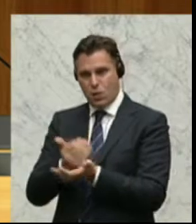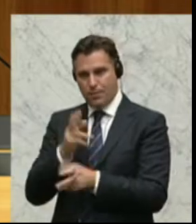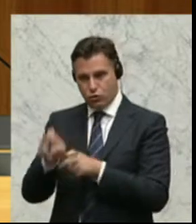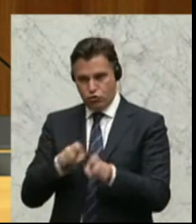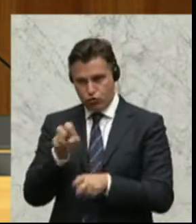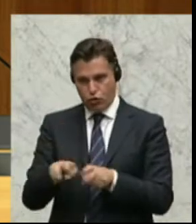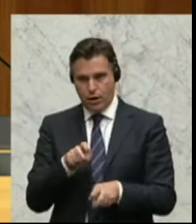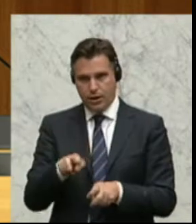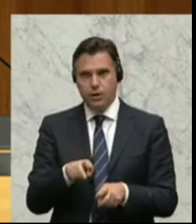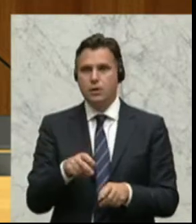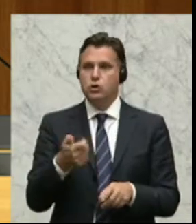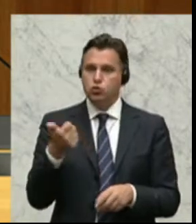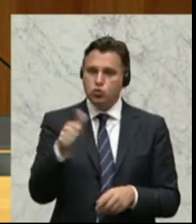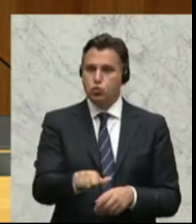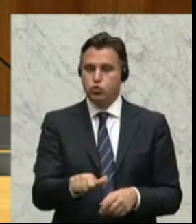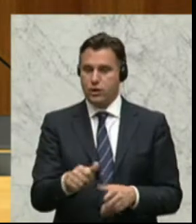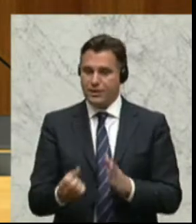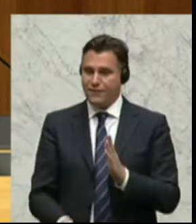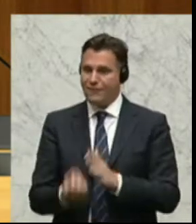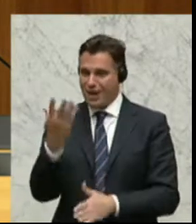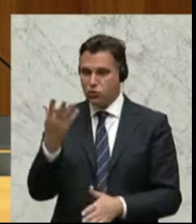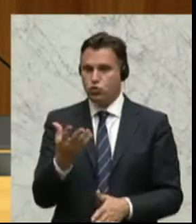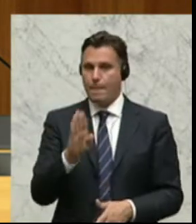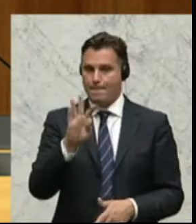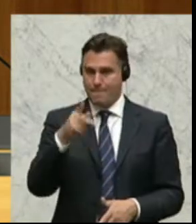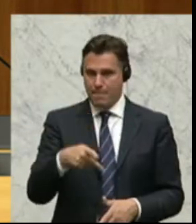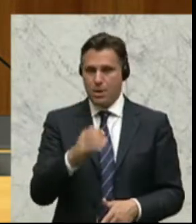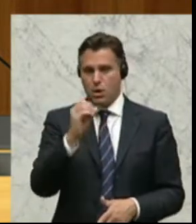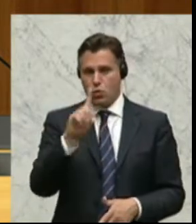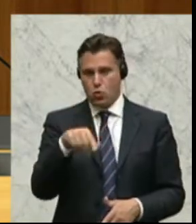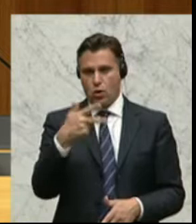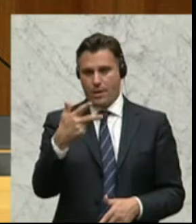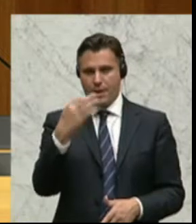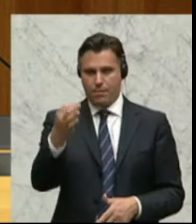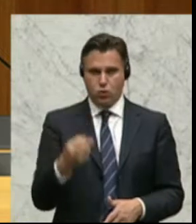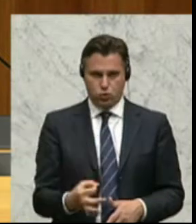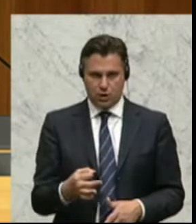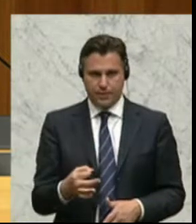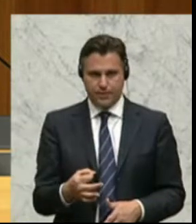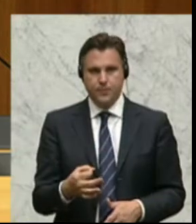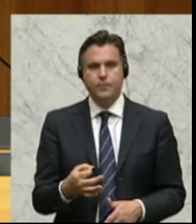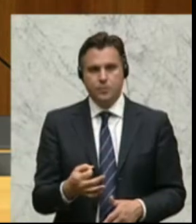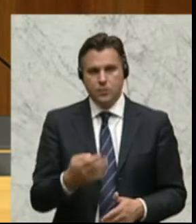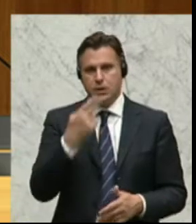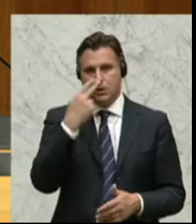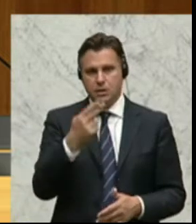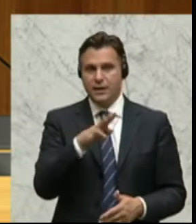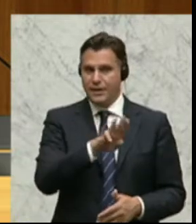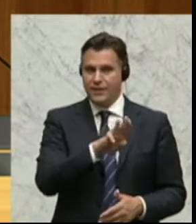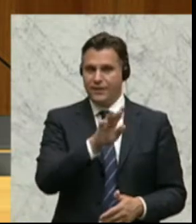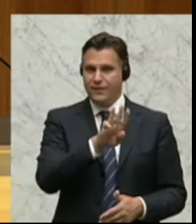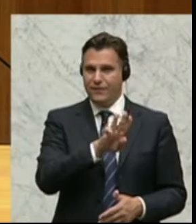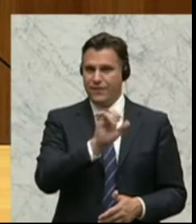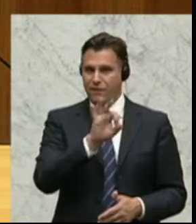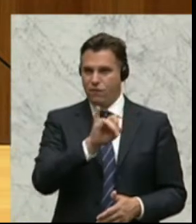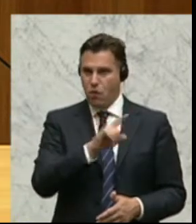BIP und Wirtschaftswachstum von 0,2-0,3%, wenn man die Multiplikatoren, die das WIFO errechnet hat, zur Hand nimmt. Und